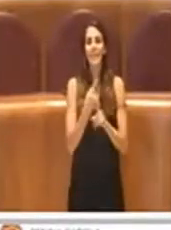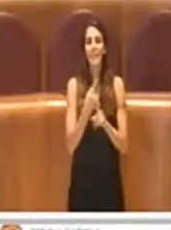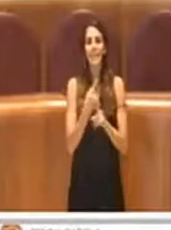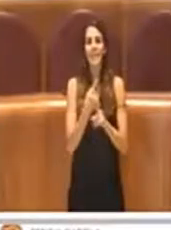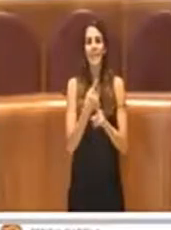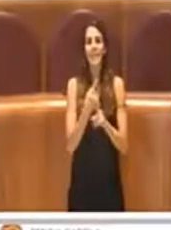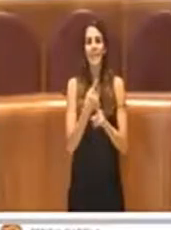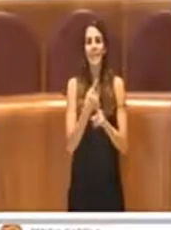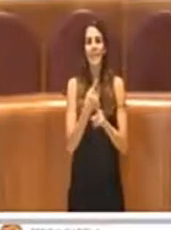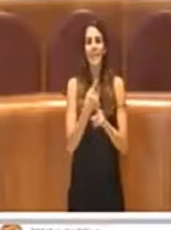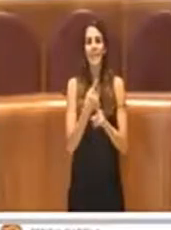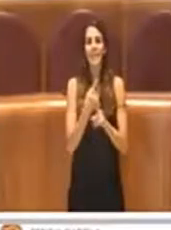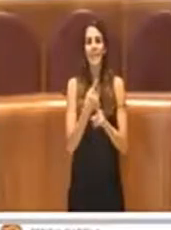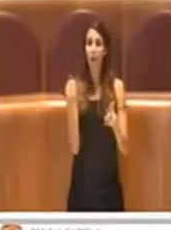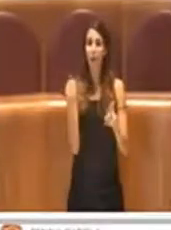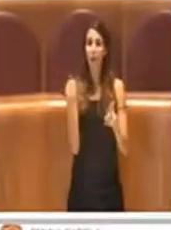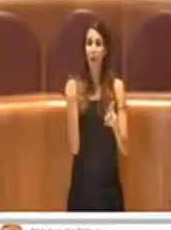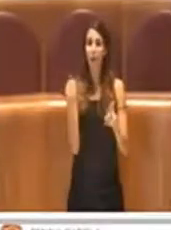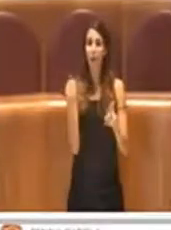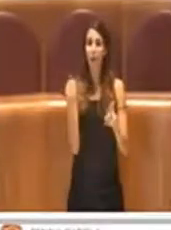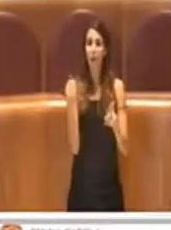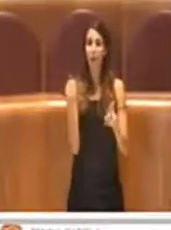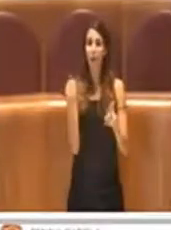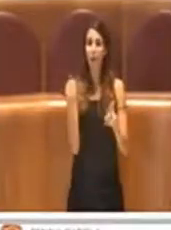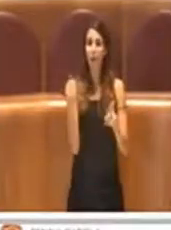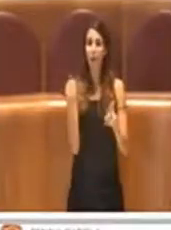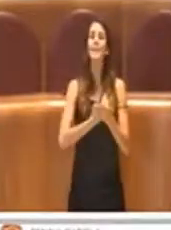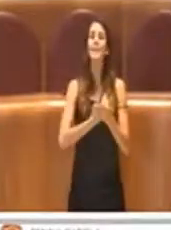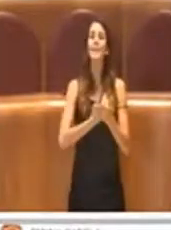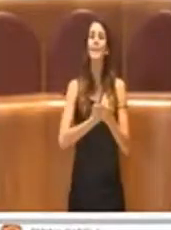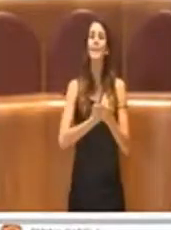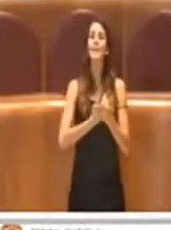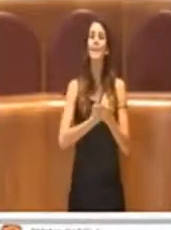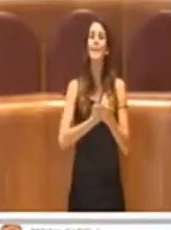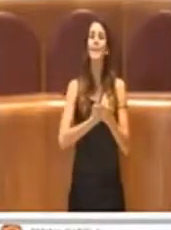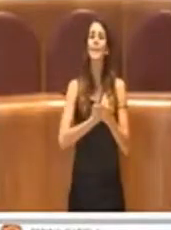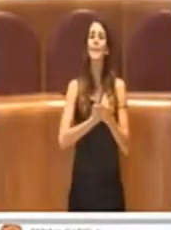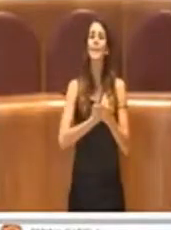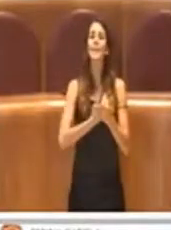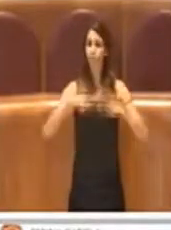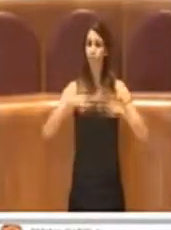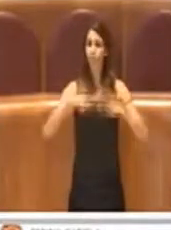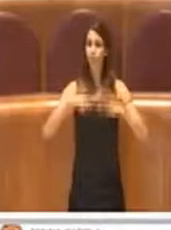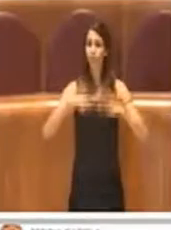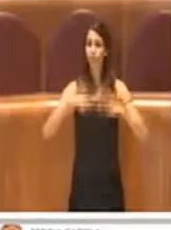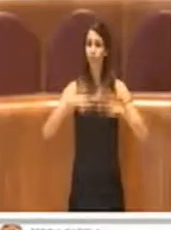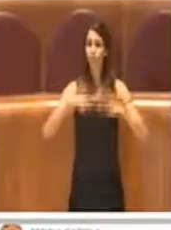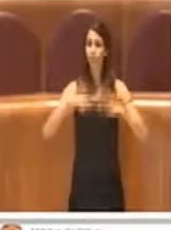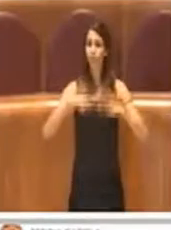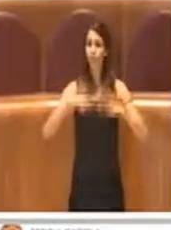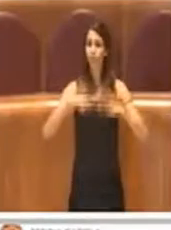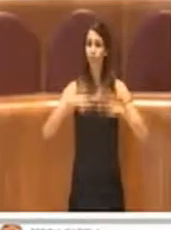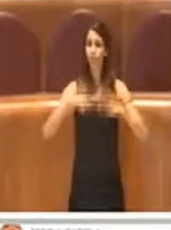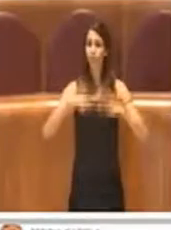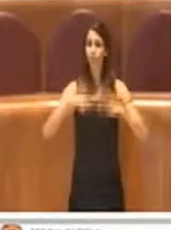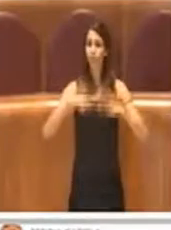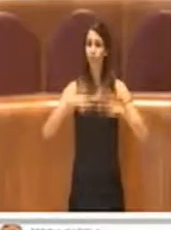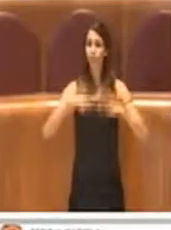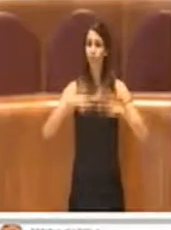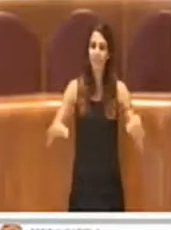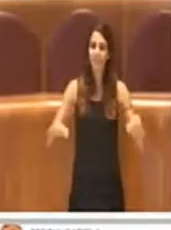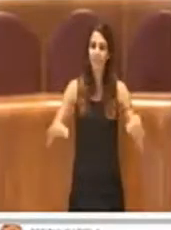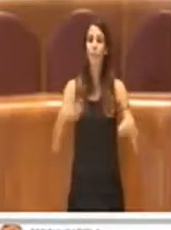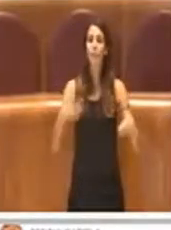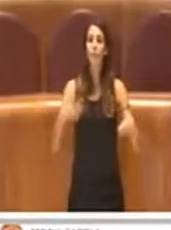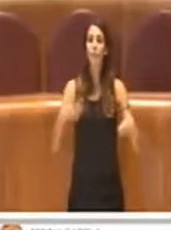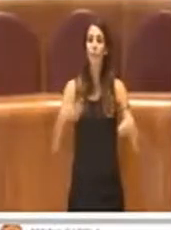vigente sulla eliminazione delle barriere architettoniche e dovranno altresì prevedere attrezzature specifiche per l'uso da parte delle persone con disabilità. Non